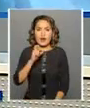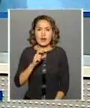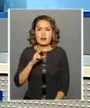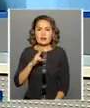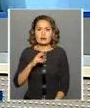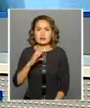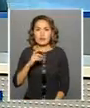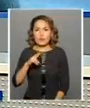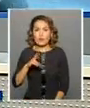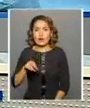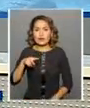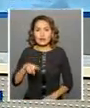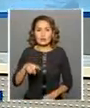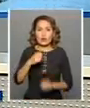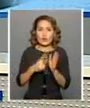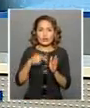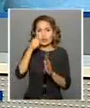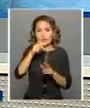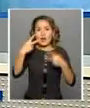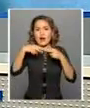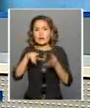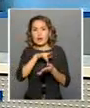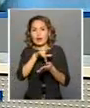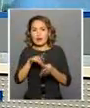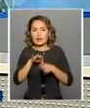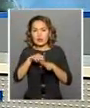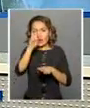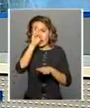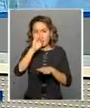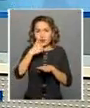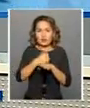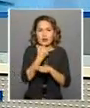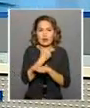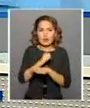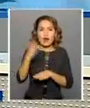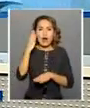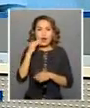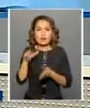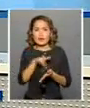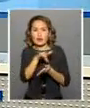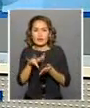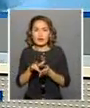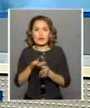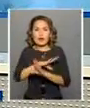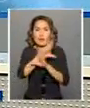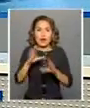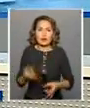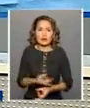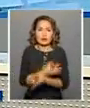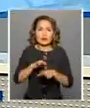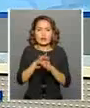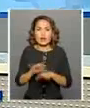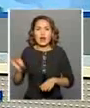Экспо 2017 көрмесінің Астанада өтуі бұл мемлекет жеңісі. Сол себепті Алматы шаһарындағы барлық жиын шаралар осы